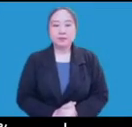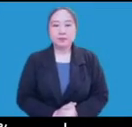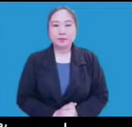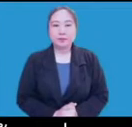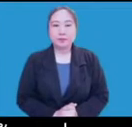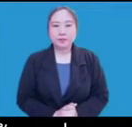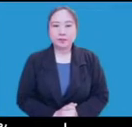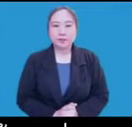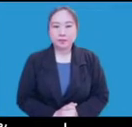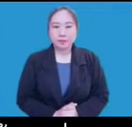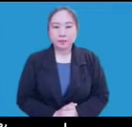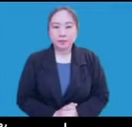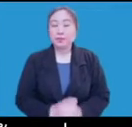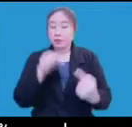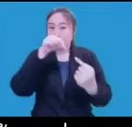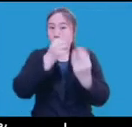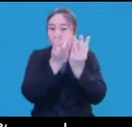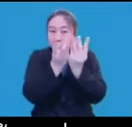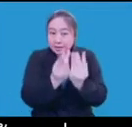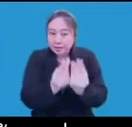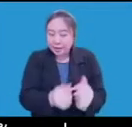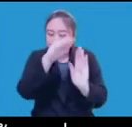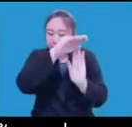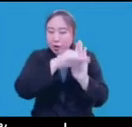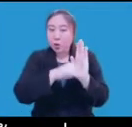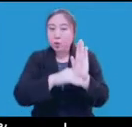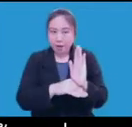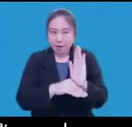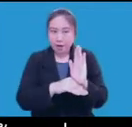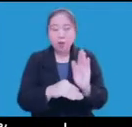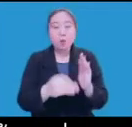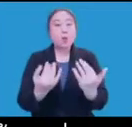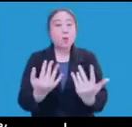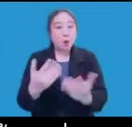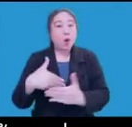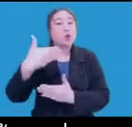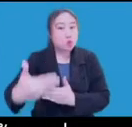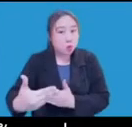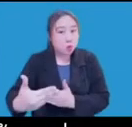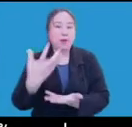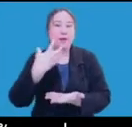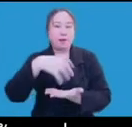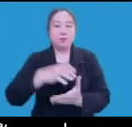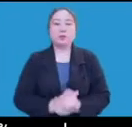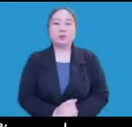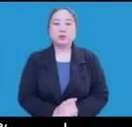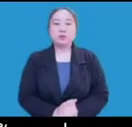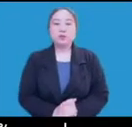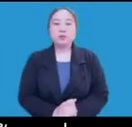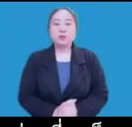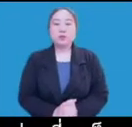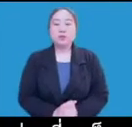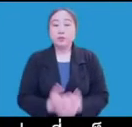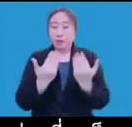สำหรับรายละเอียดแนวทางนะคะก็เดี๋ยวไว้ในช่วง2นะคะส่ว